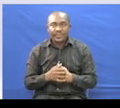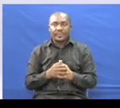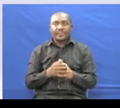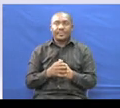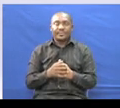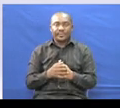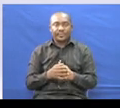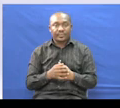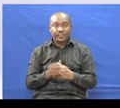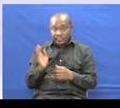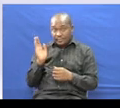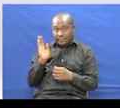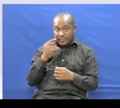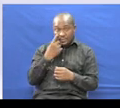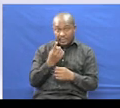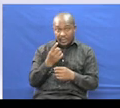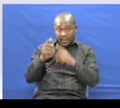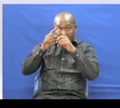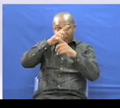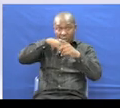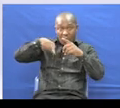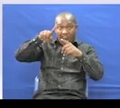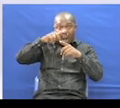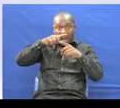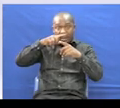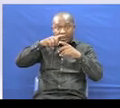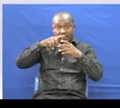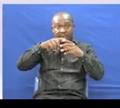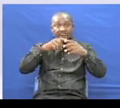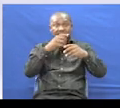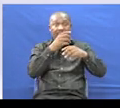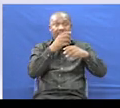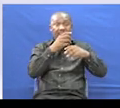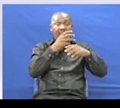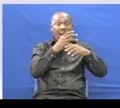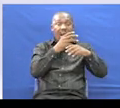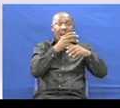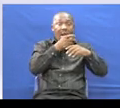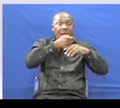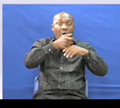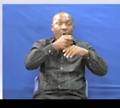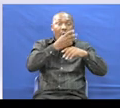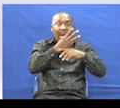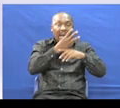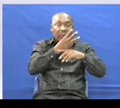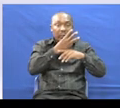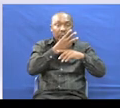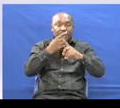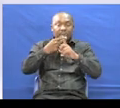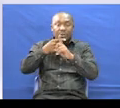1, 2, 3. Hili duara sehemu yake ni hii hapa. Robo 3. Jumlisha